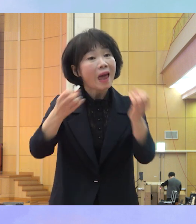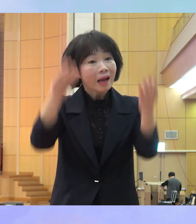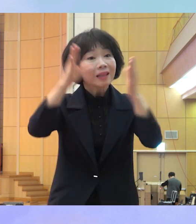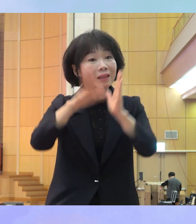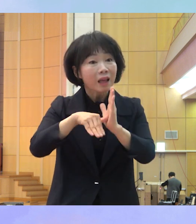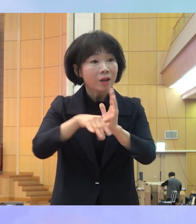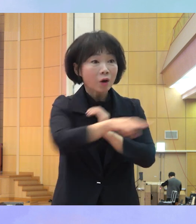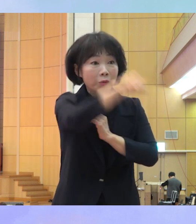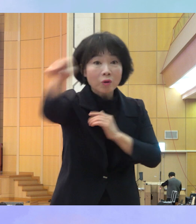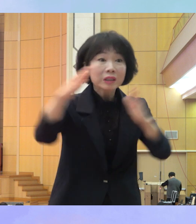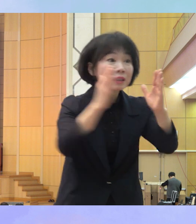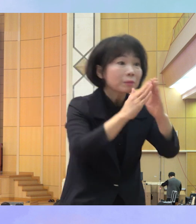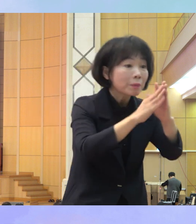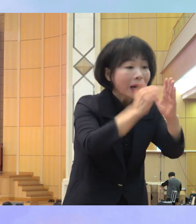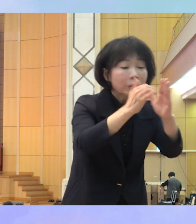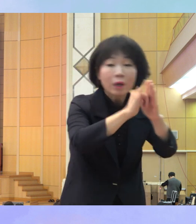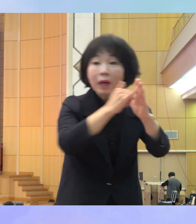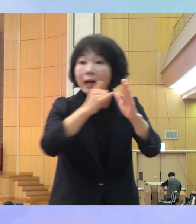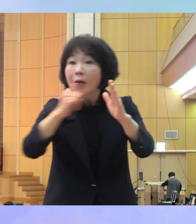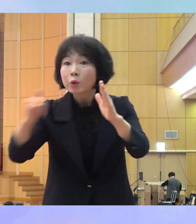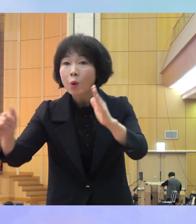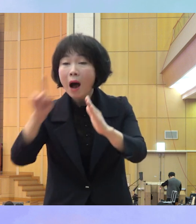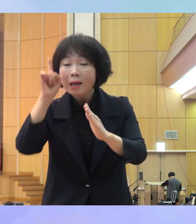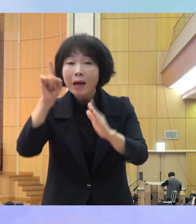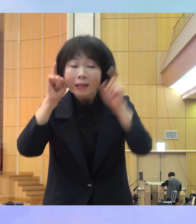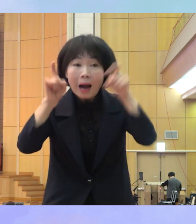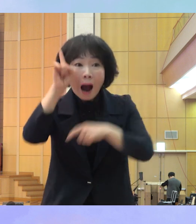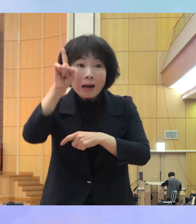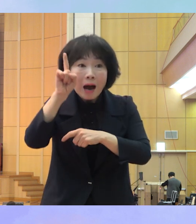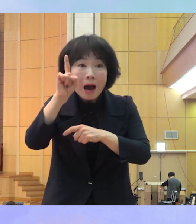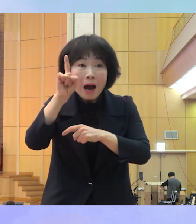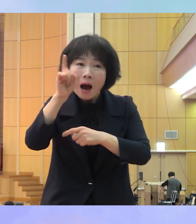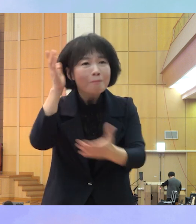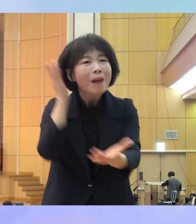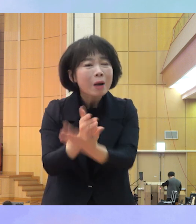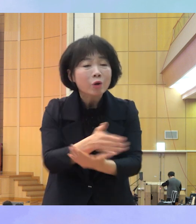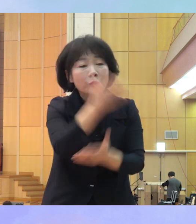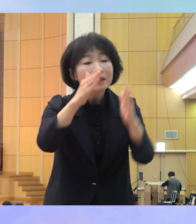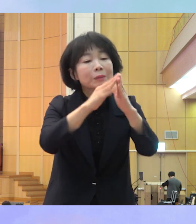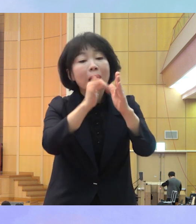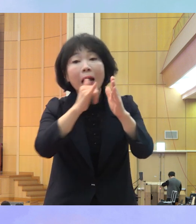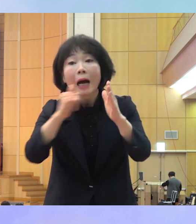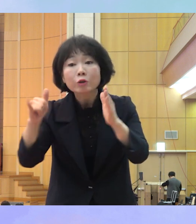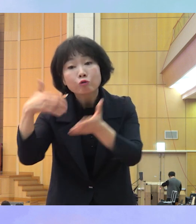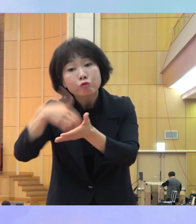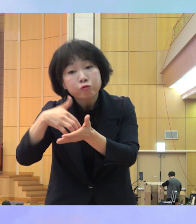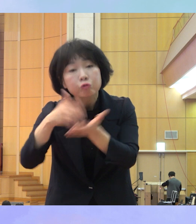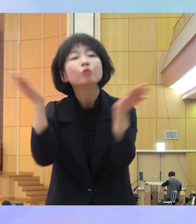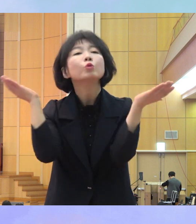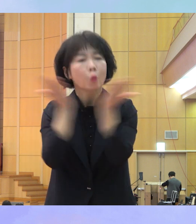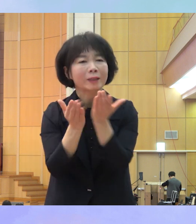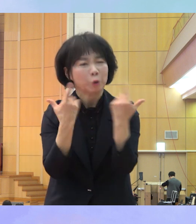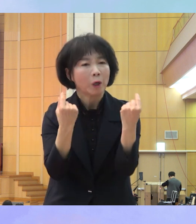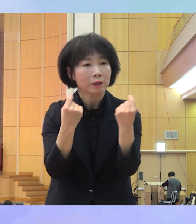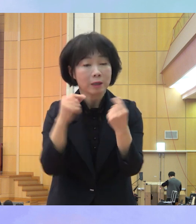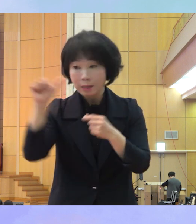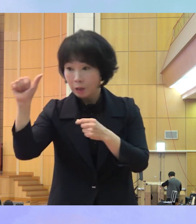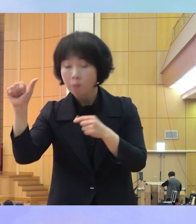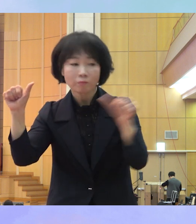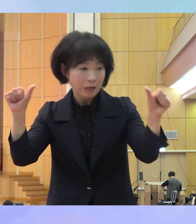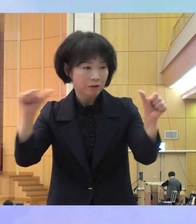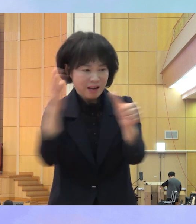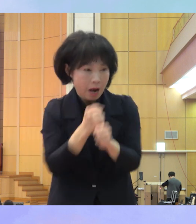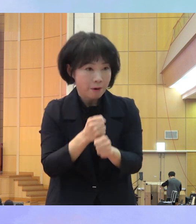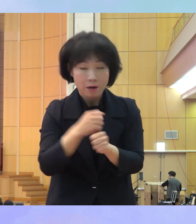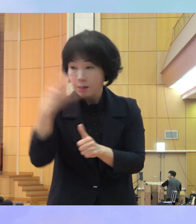한 가정에서 한 마리 양을 잡는 게 아니라 가족 숫자대로 양을 잡으라는